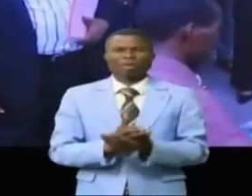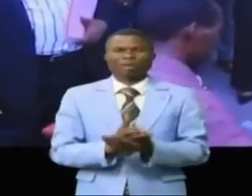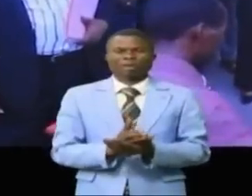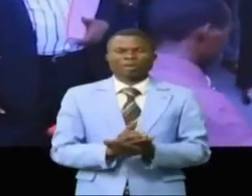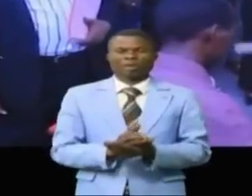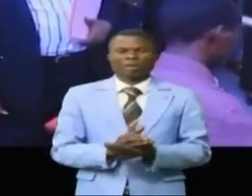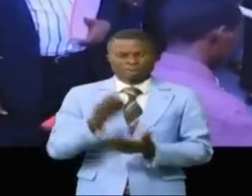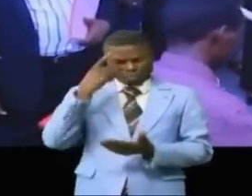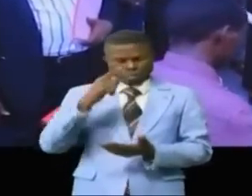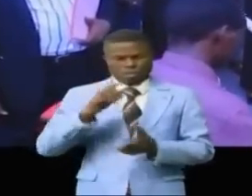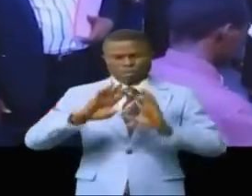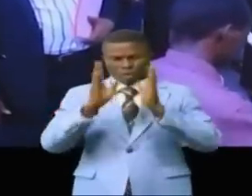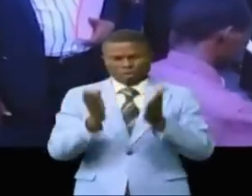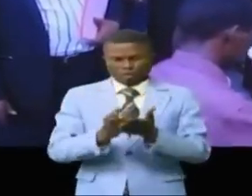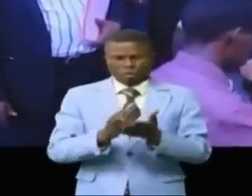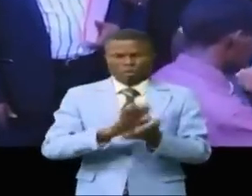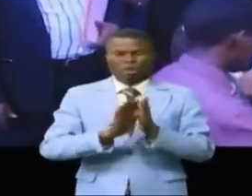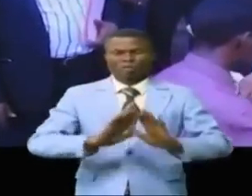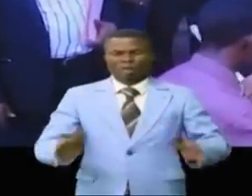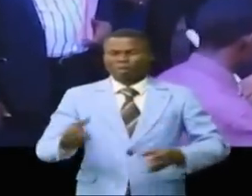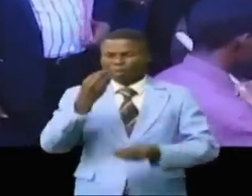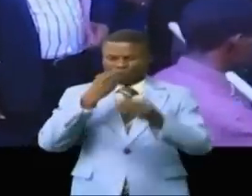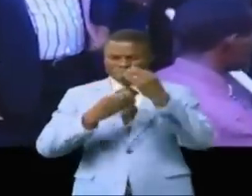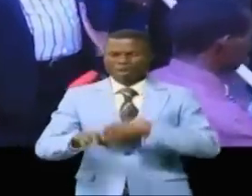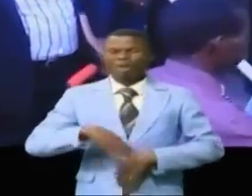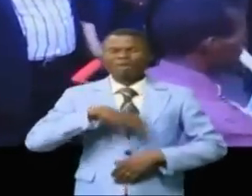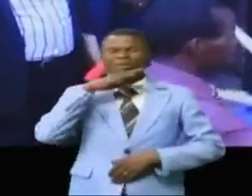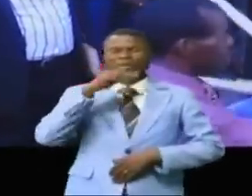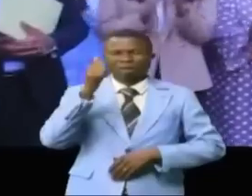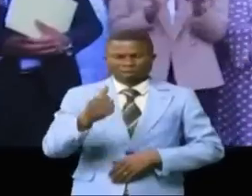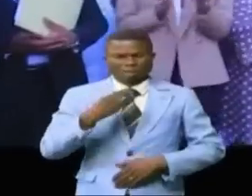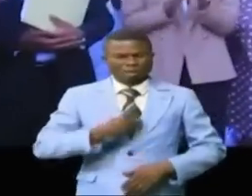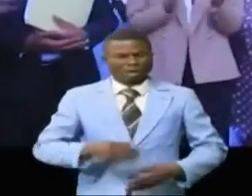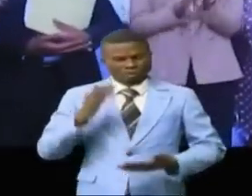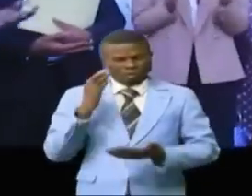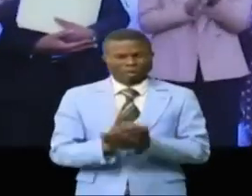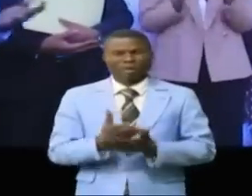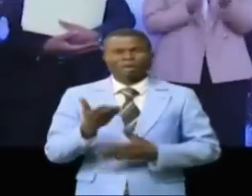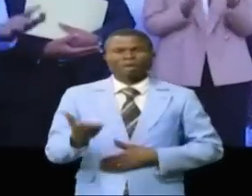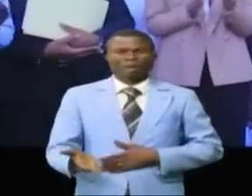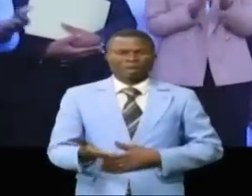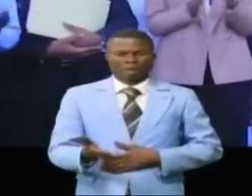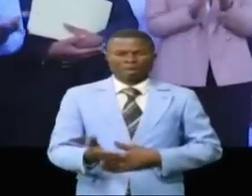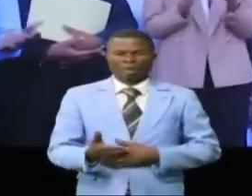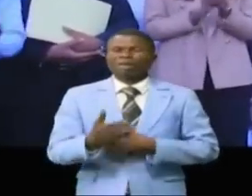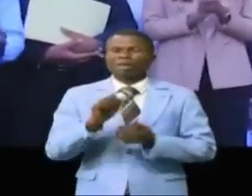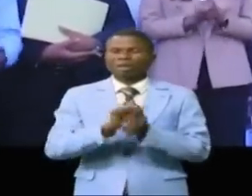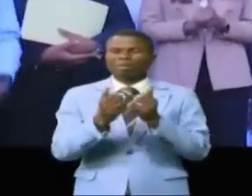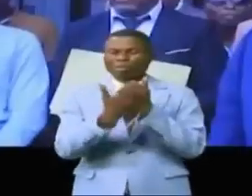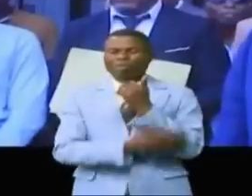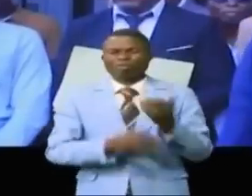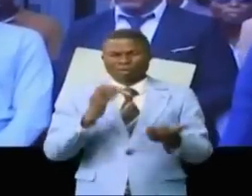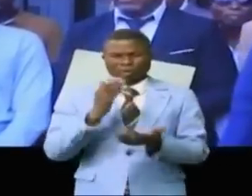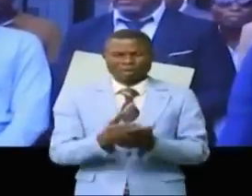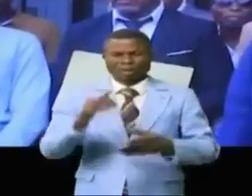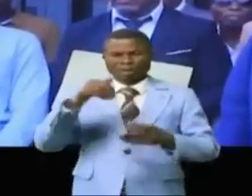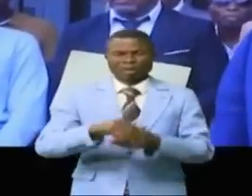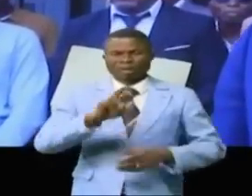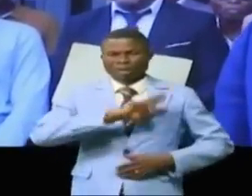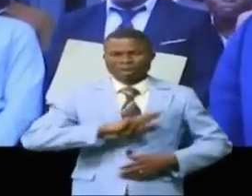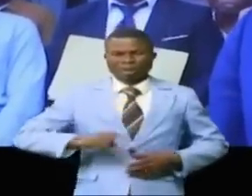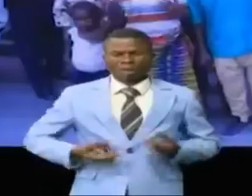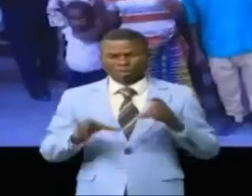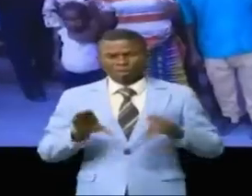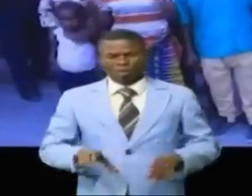L'objectif est de booster la production locale et parvenir à diminuer progressivement la dépendance alimentaire dont la RDC est